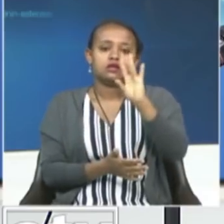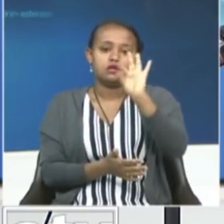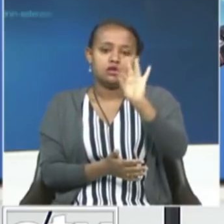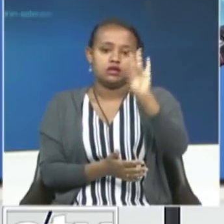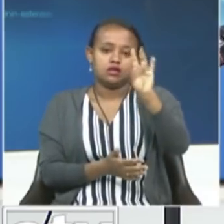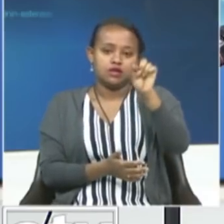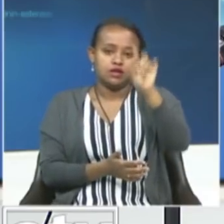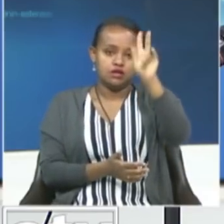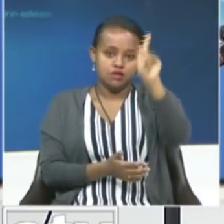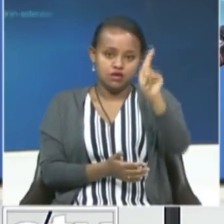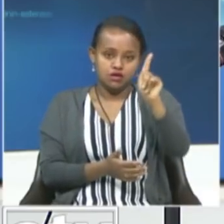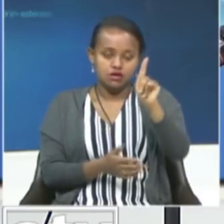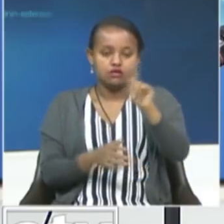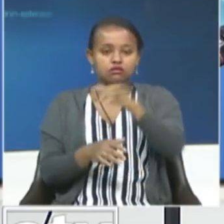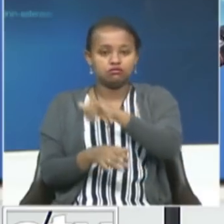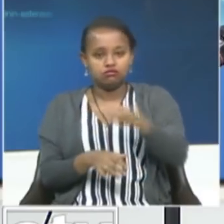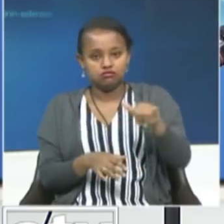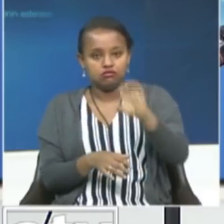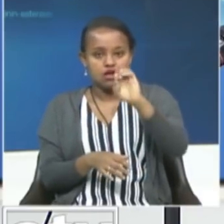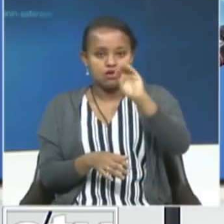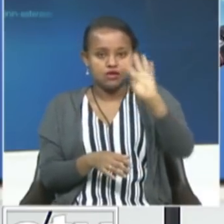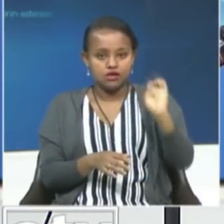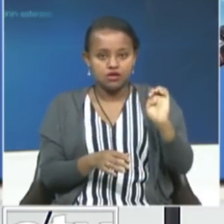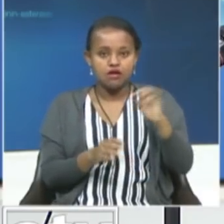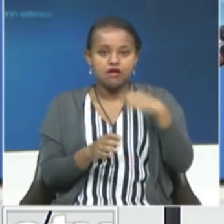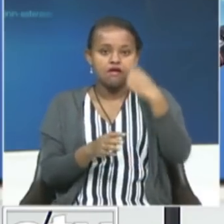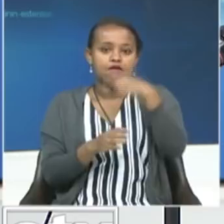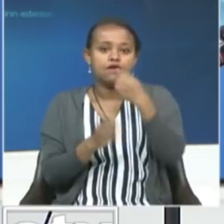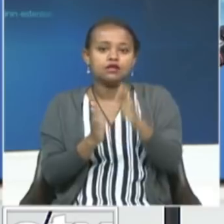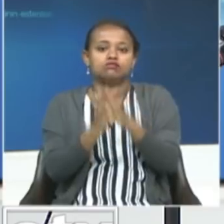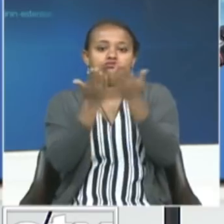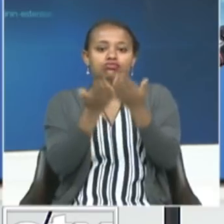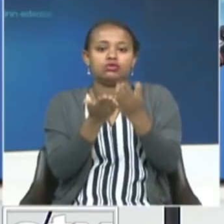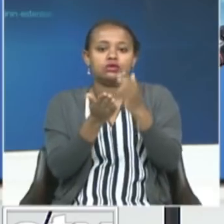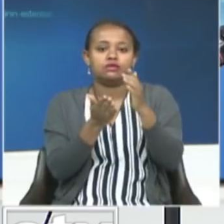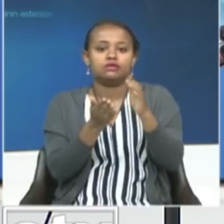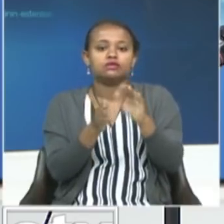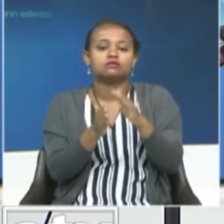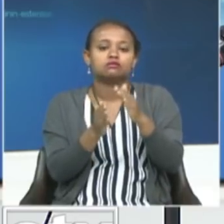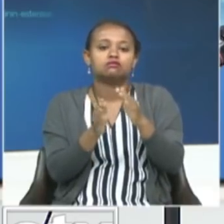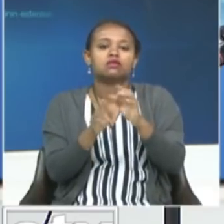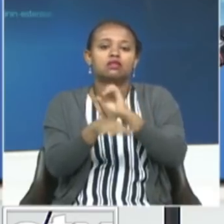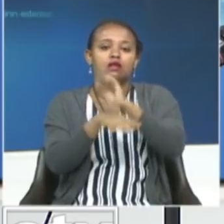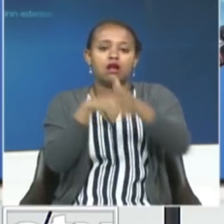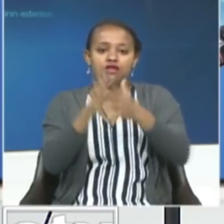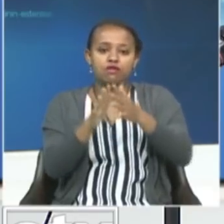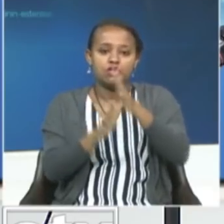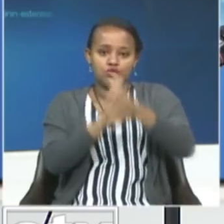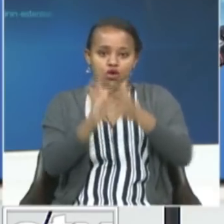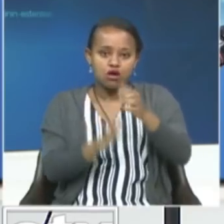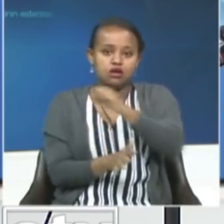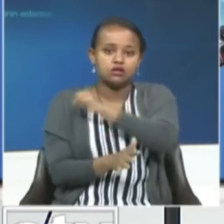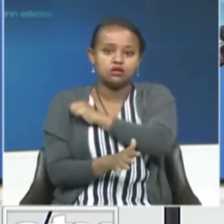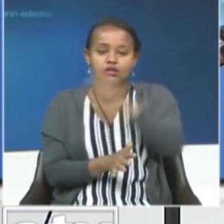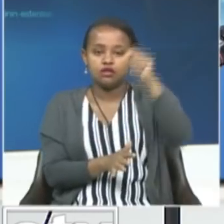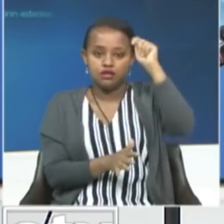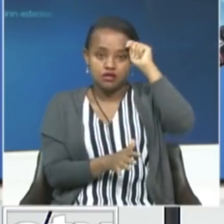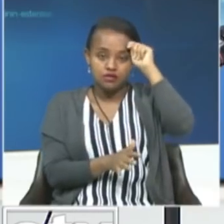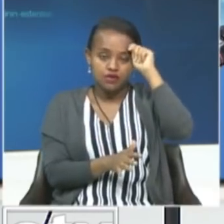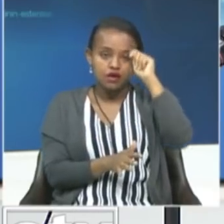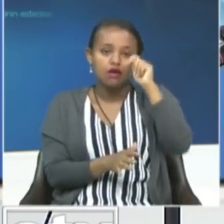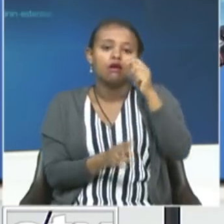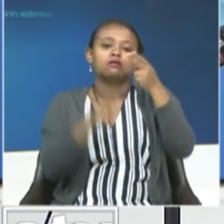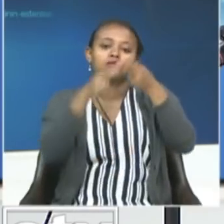97.1 እንዲሁም በኢቢሲ የፌስቡክ ገጽ በቀጥታ የሚተላለፍ ይሆናል። በምልክት ቋንቋም በሳባ ተስፋ